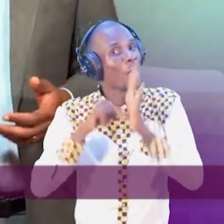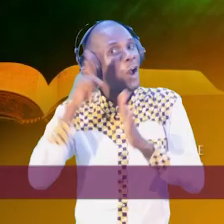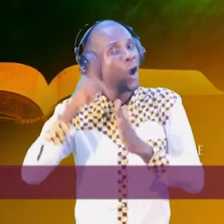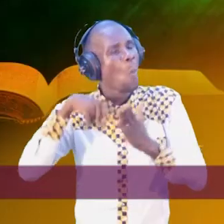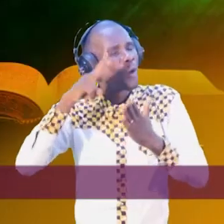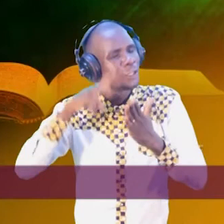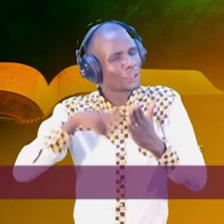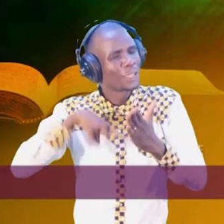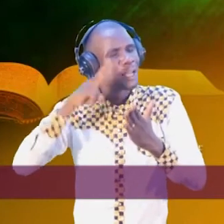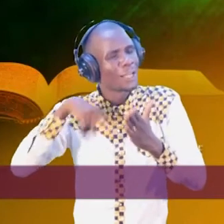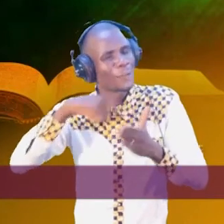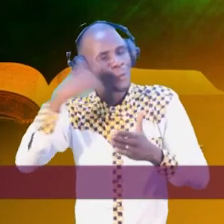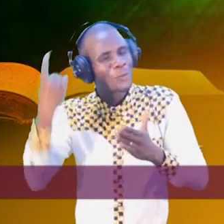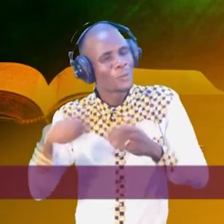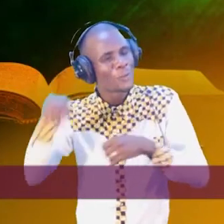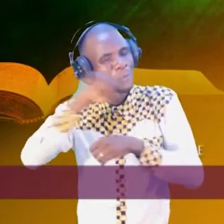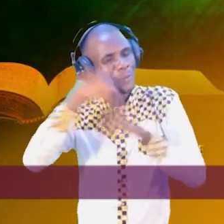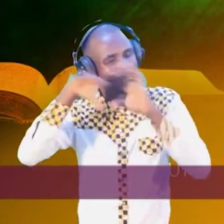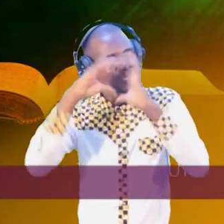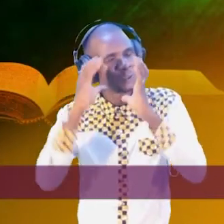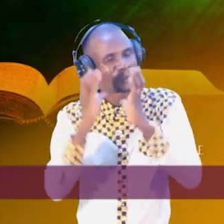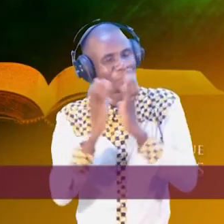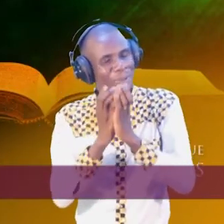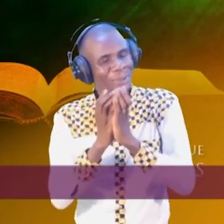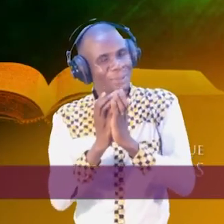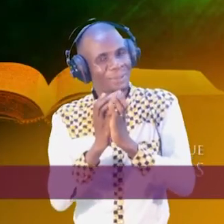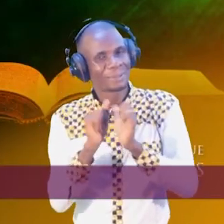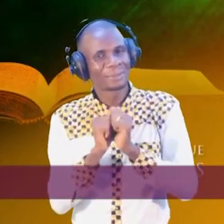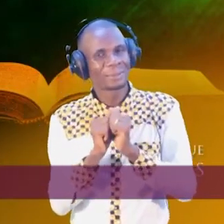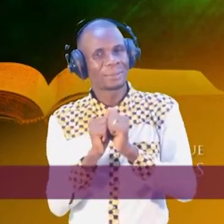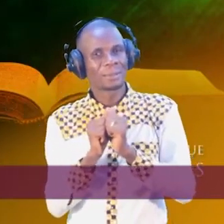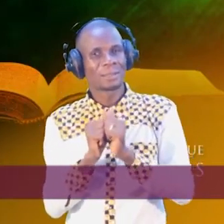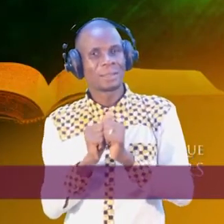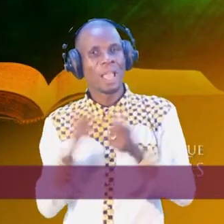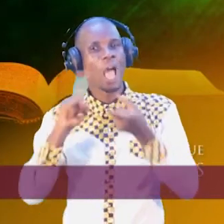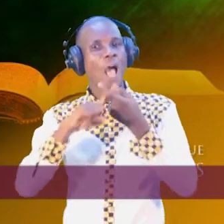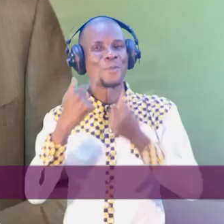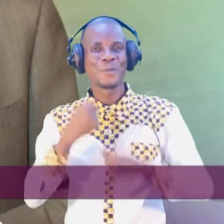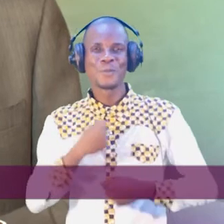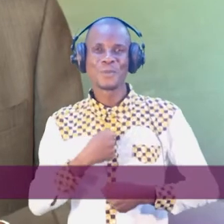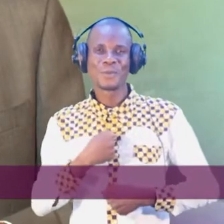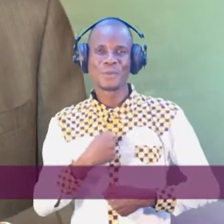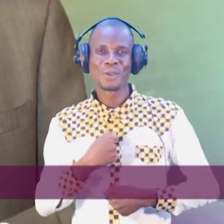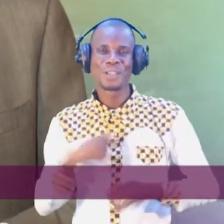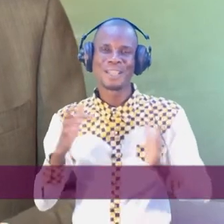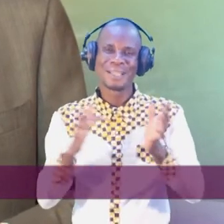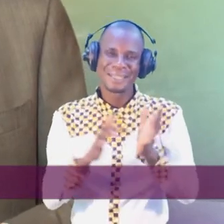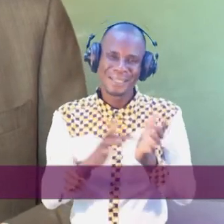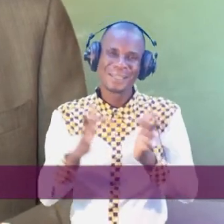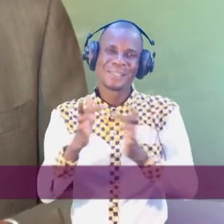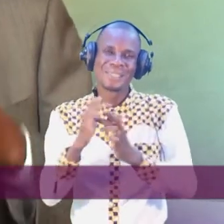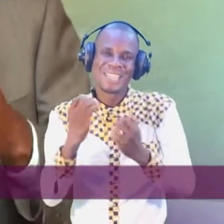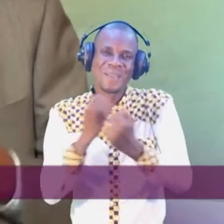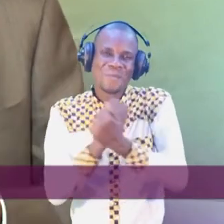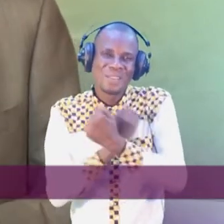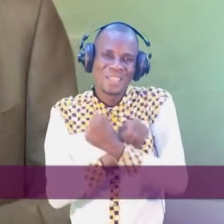wana 119 97 balobi ete o boliboli nalingi mobeko na yo yango ezali mabanzo